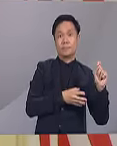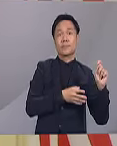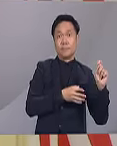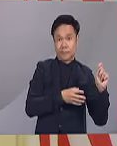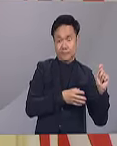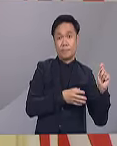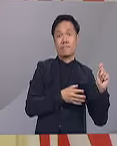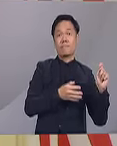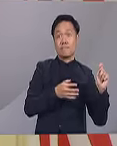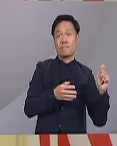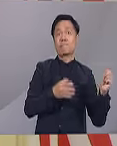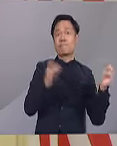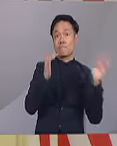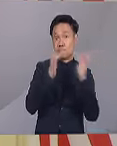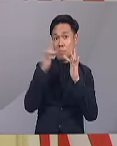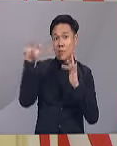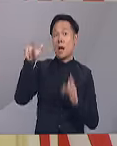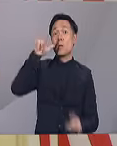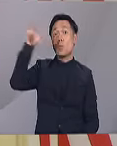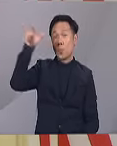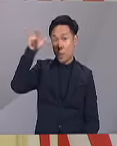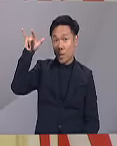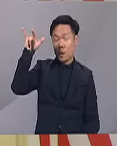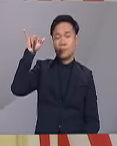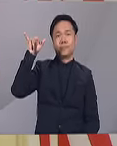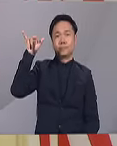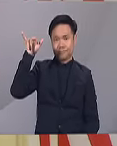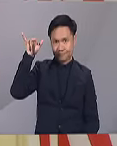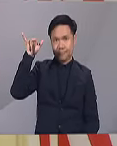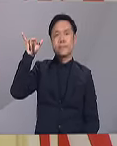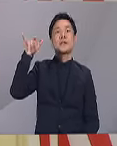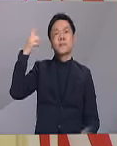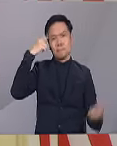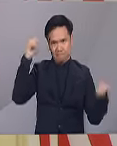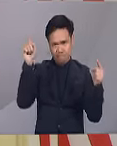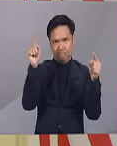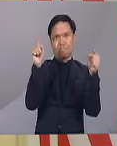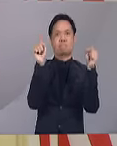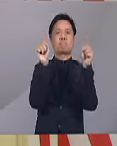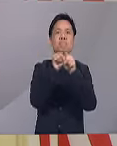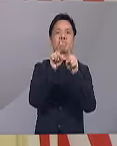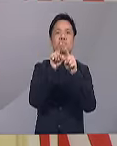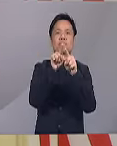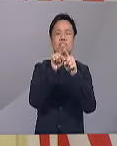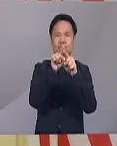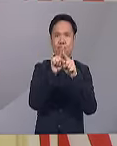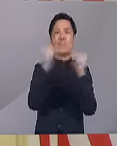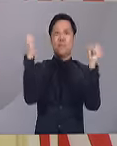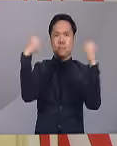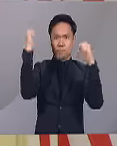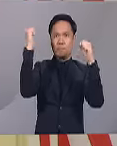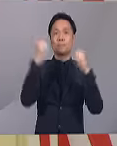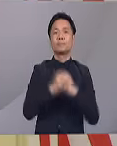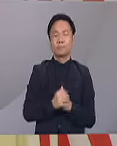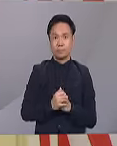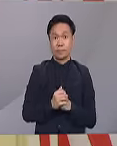pesawat yang membawa mereka pulang. Akhirnya telah pun mencapai persetujuan, mereka telah mencapai persetujuan